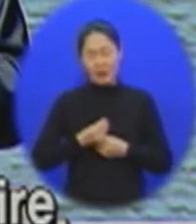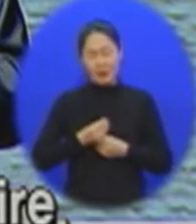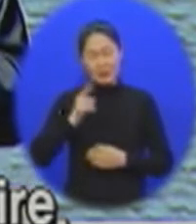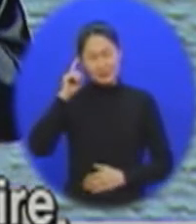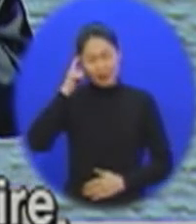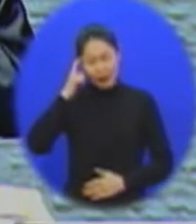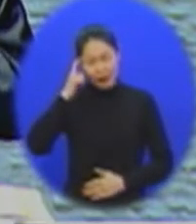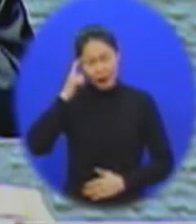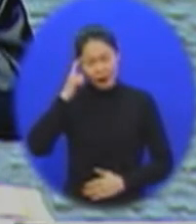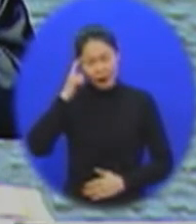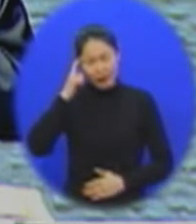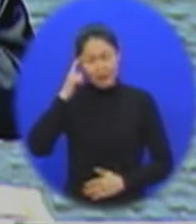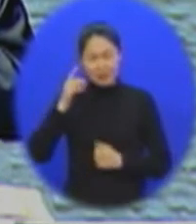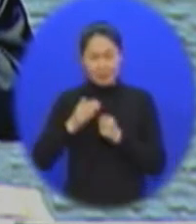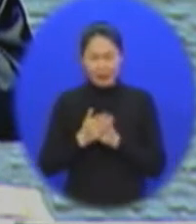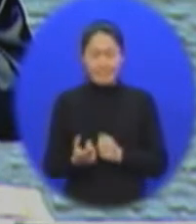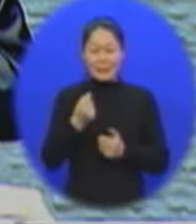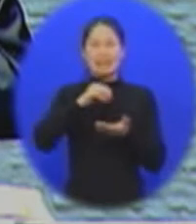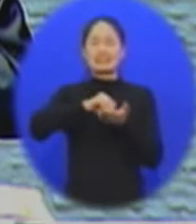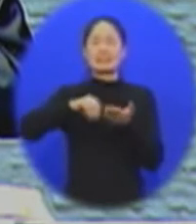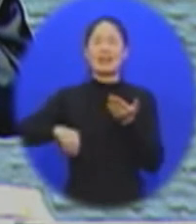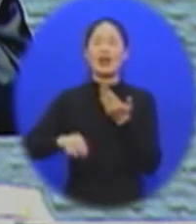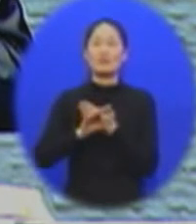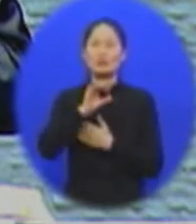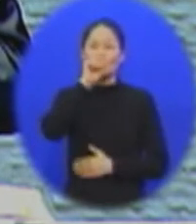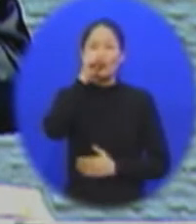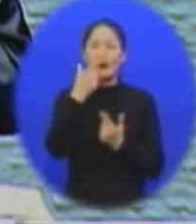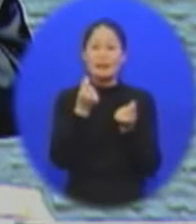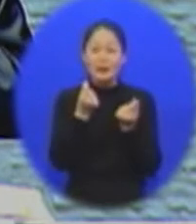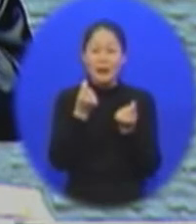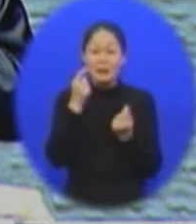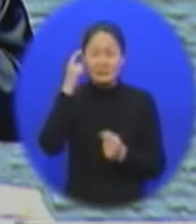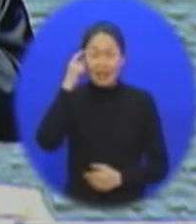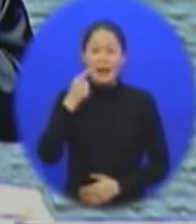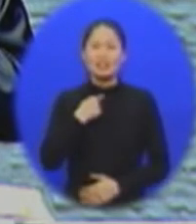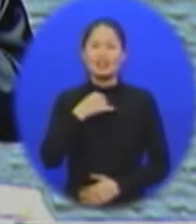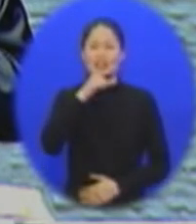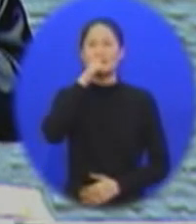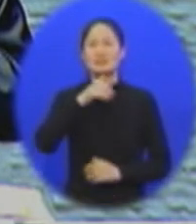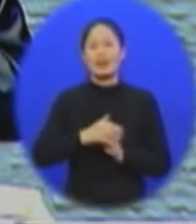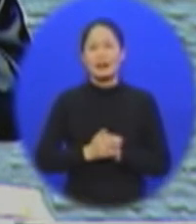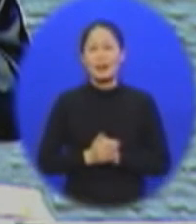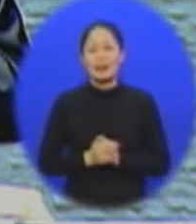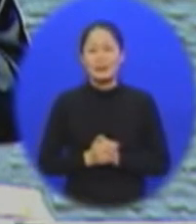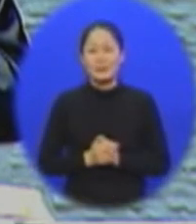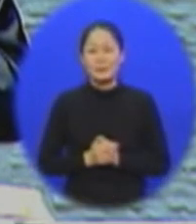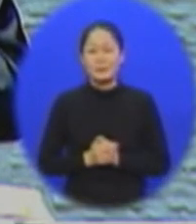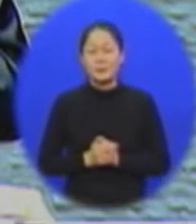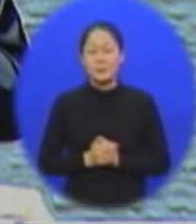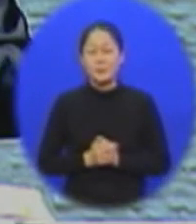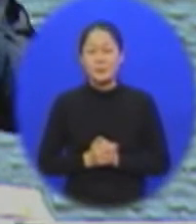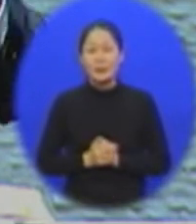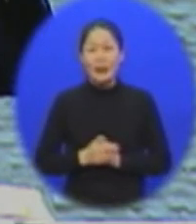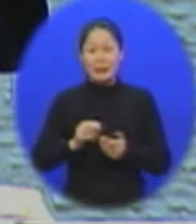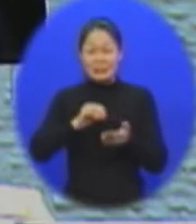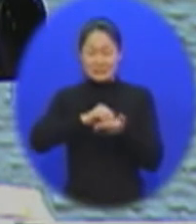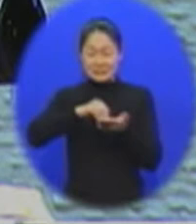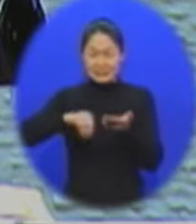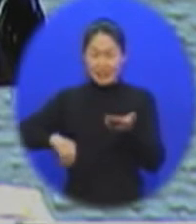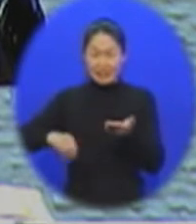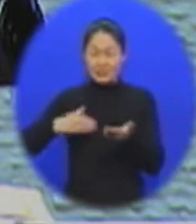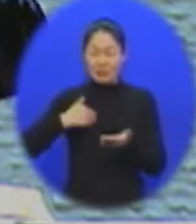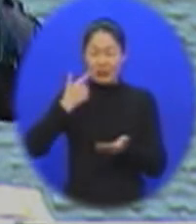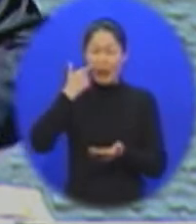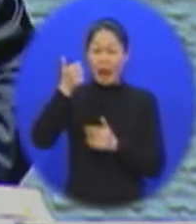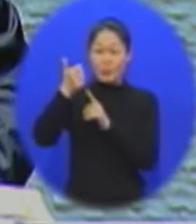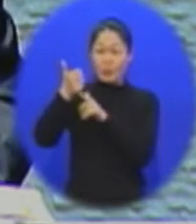들어서 빨리 정돈되어 하면 좋겠다 이런 생각을 했던 적도 있어요 은퇴하신 조이 아버님